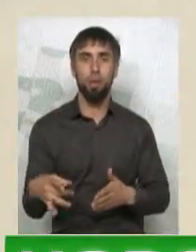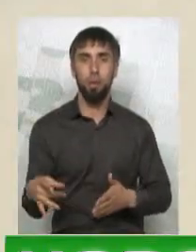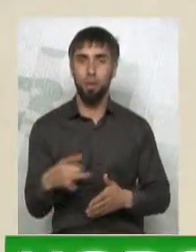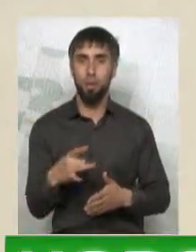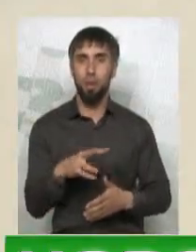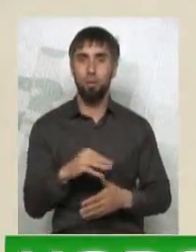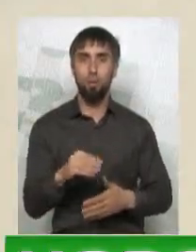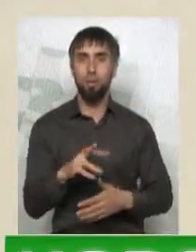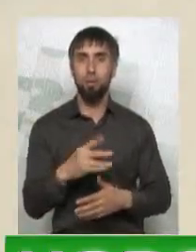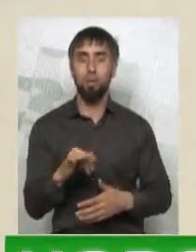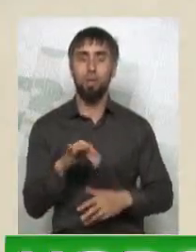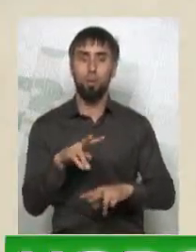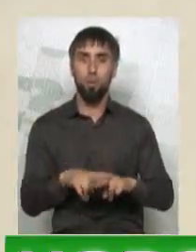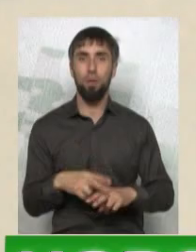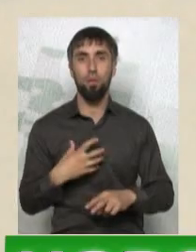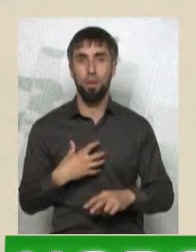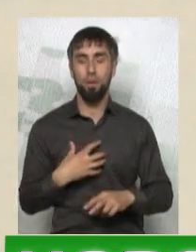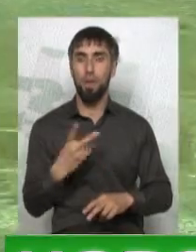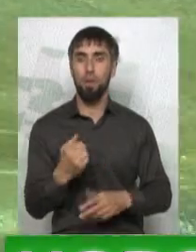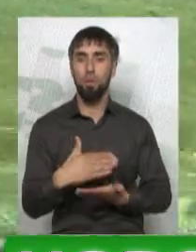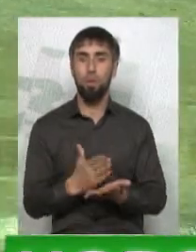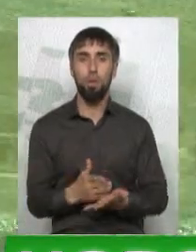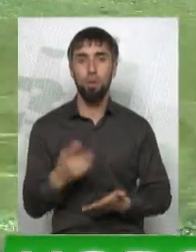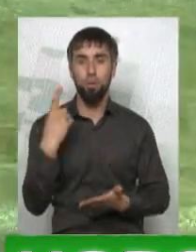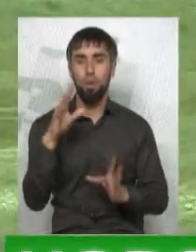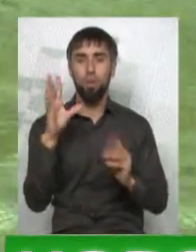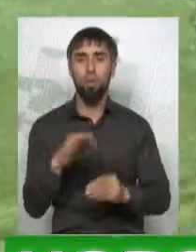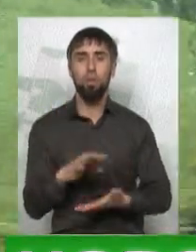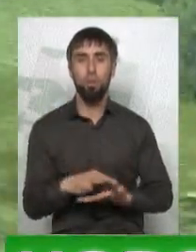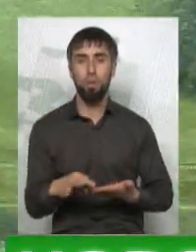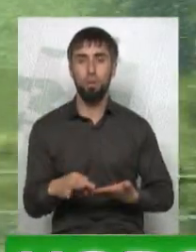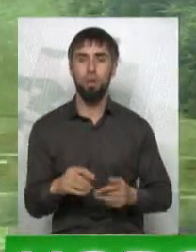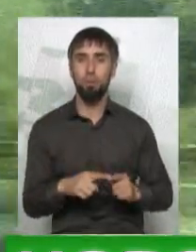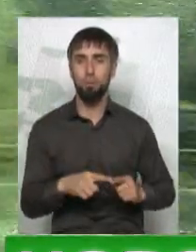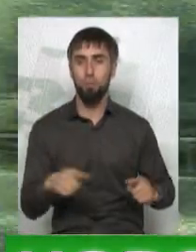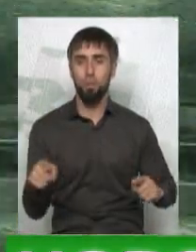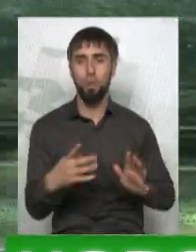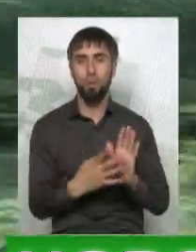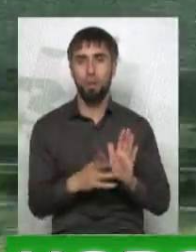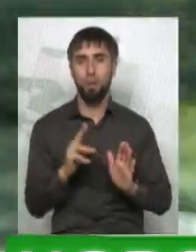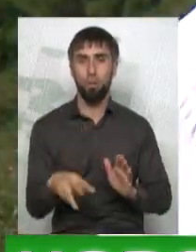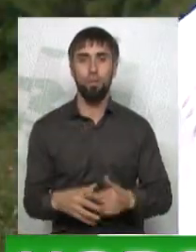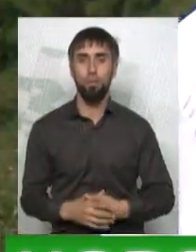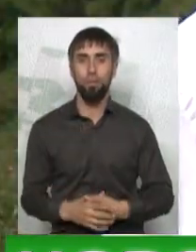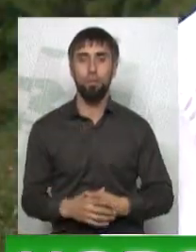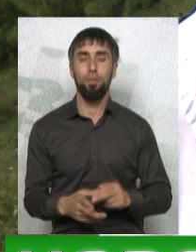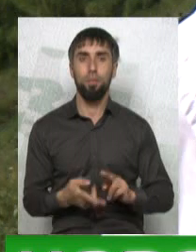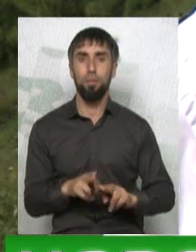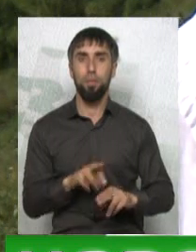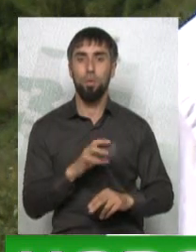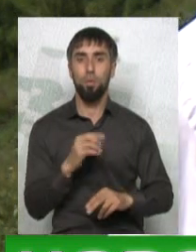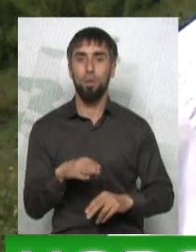регионального, межмуниципального и местного значения. На участке продумано все до мелочей. Протяженность дороги 9 километров. Этот объект